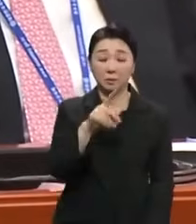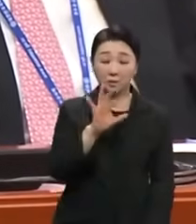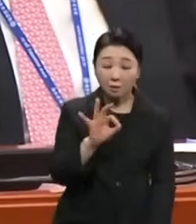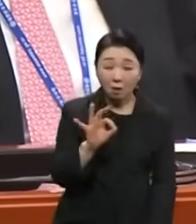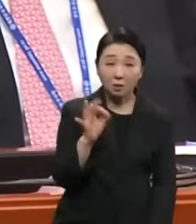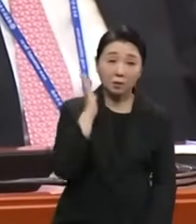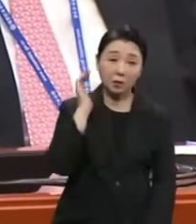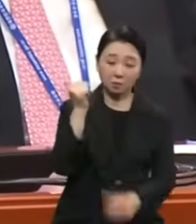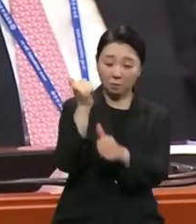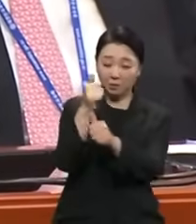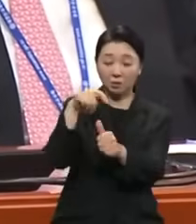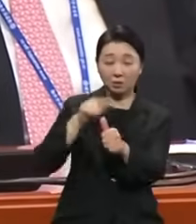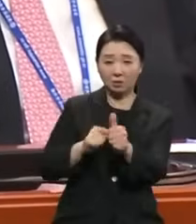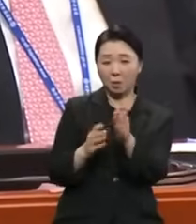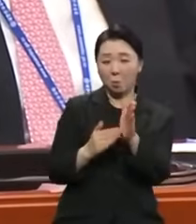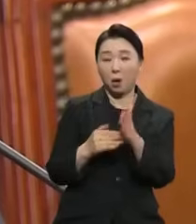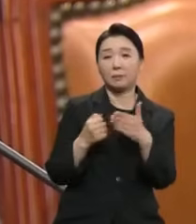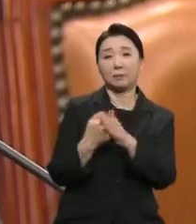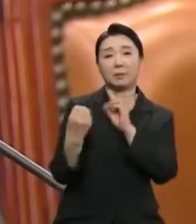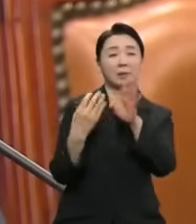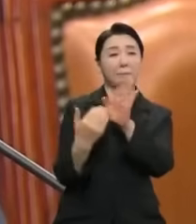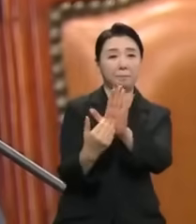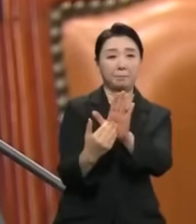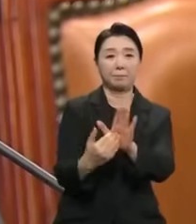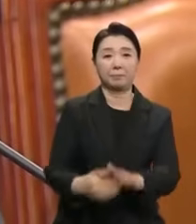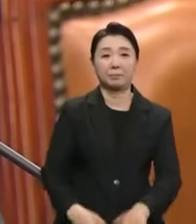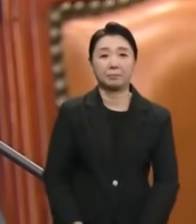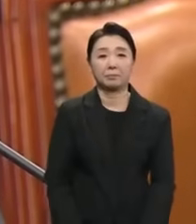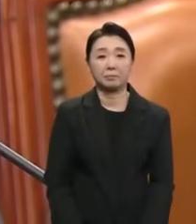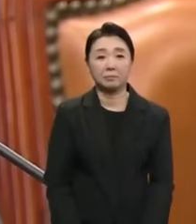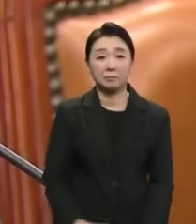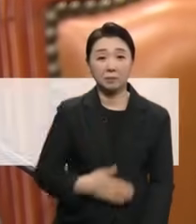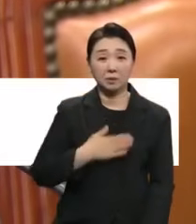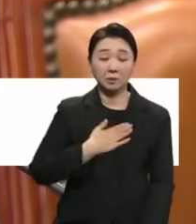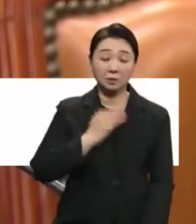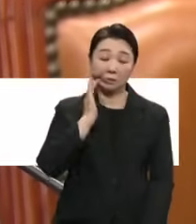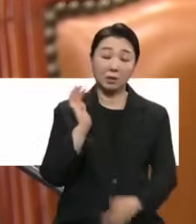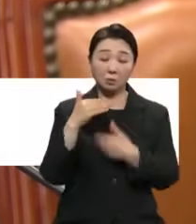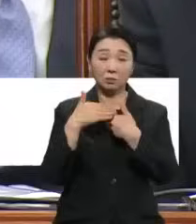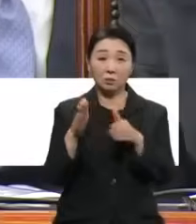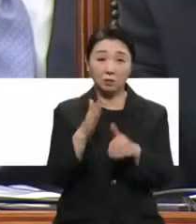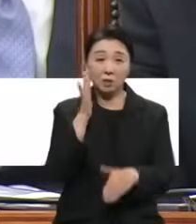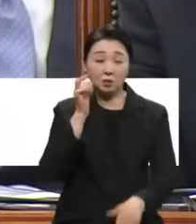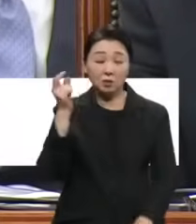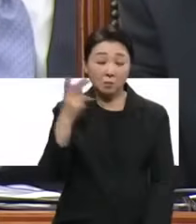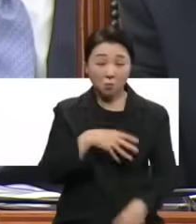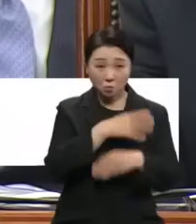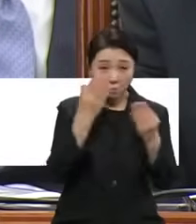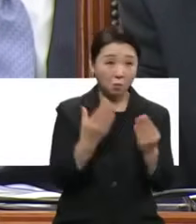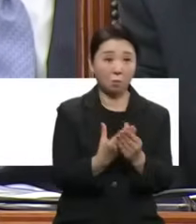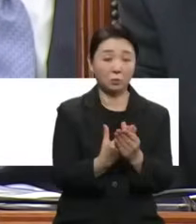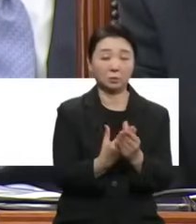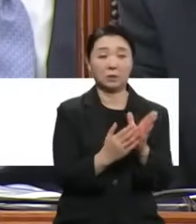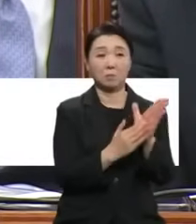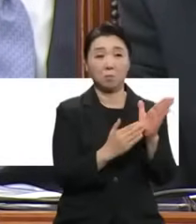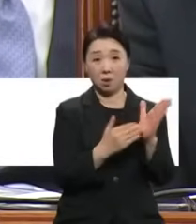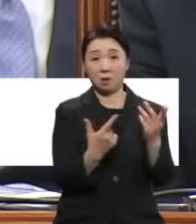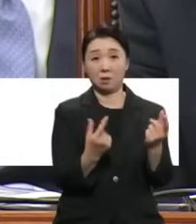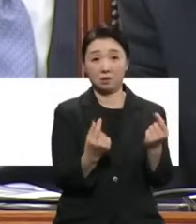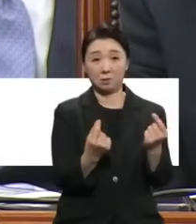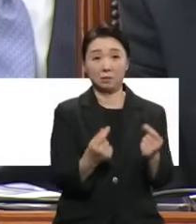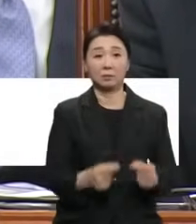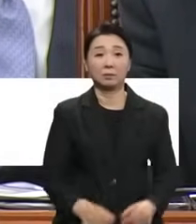대통령 비서실장은 보안을 이유로 답변을 거부했습니다. 저는 대통령실의 전화번호 일체는 기밀 보안